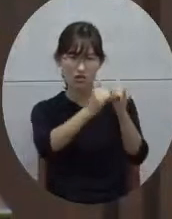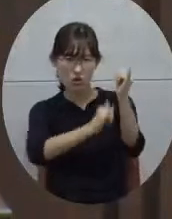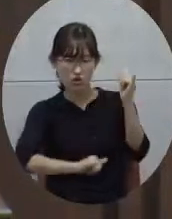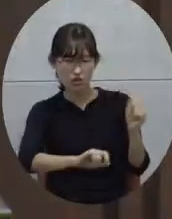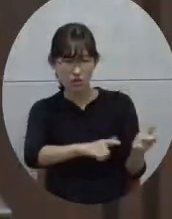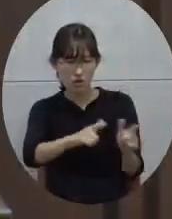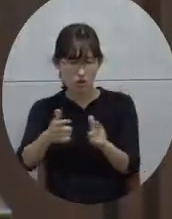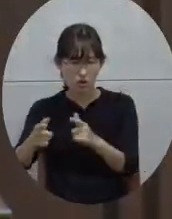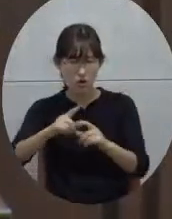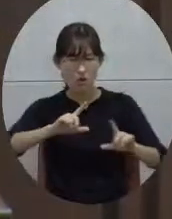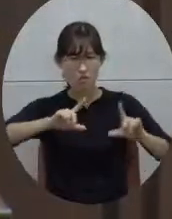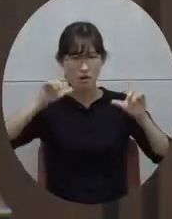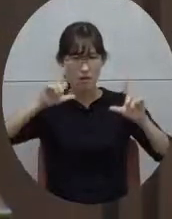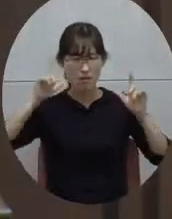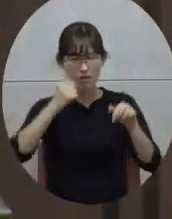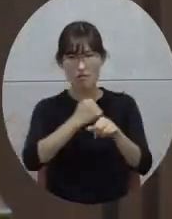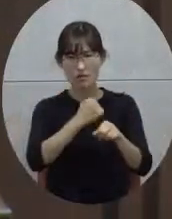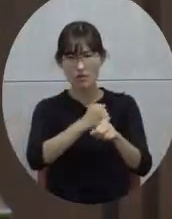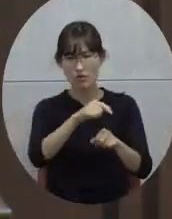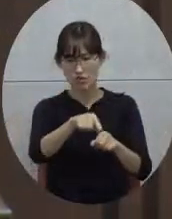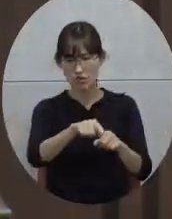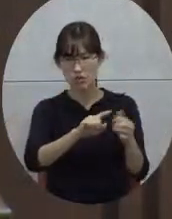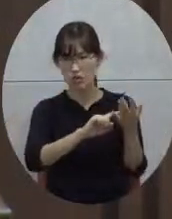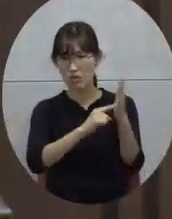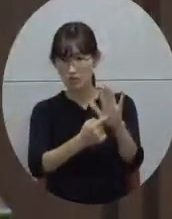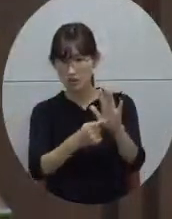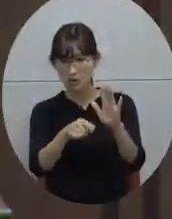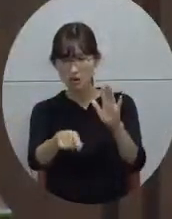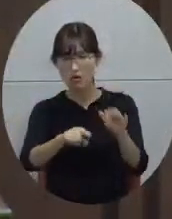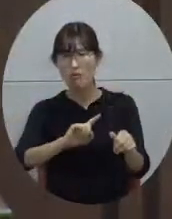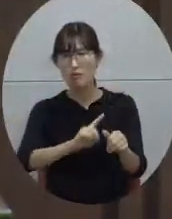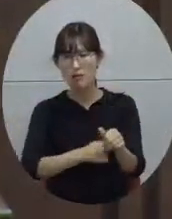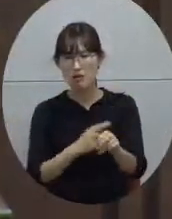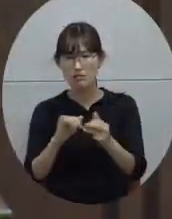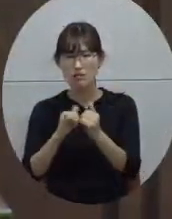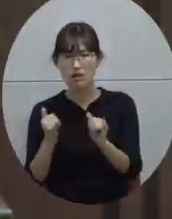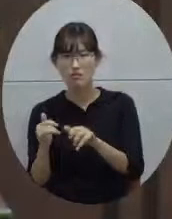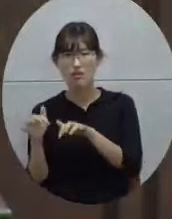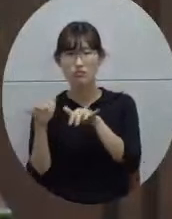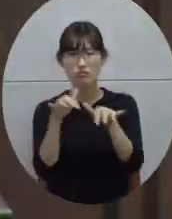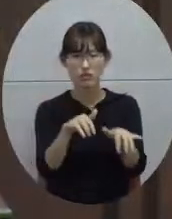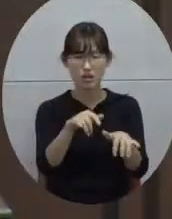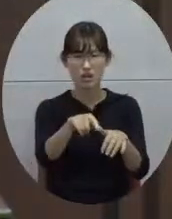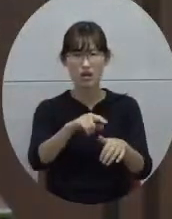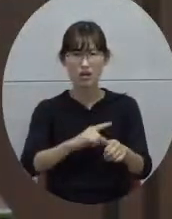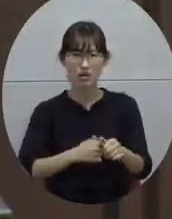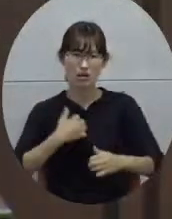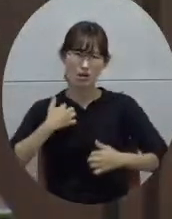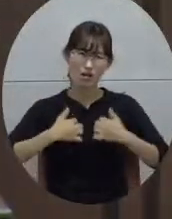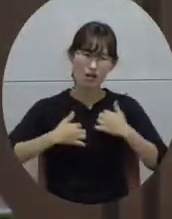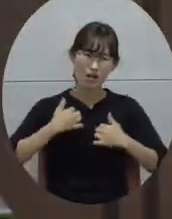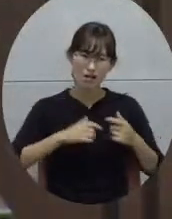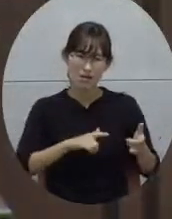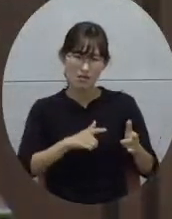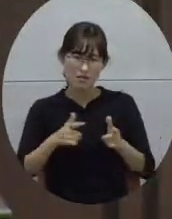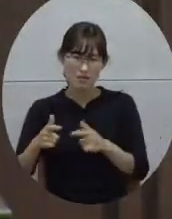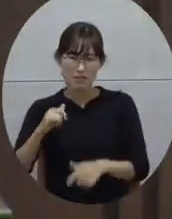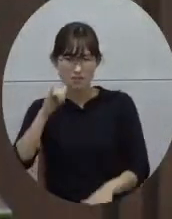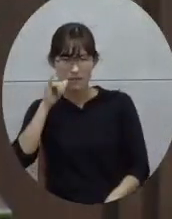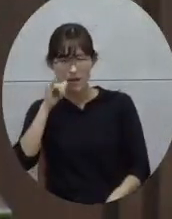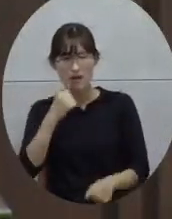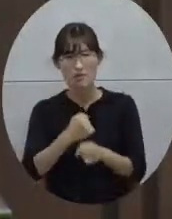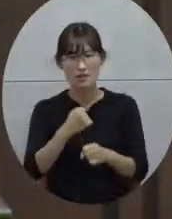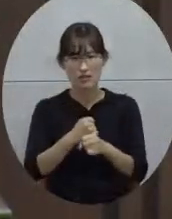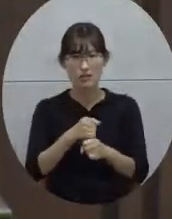특화하고 글로벌 축제의 장으로 만들며 체류, 체험, 치유형 환경을 만드는 데